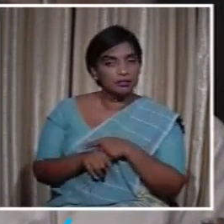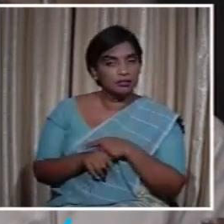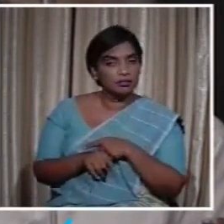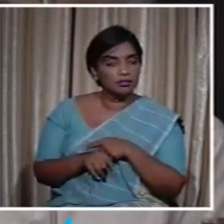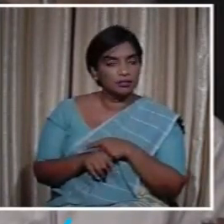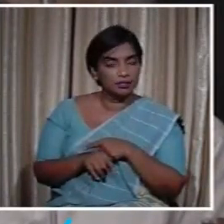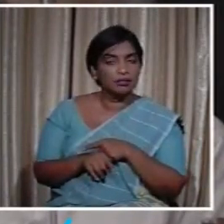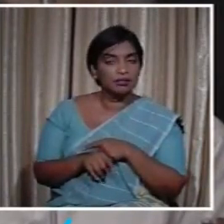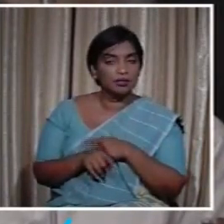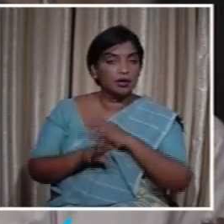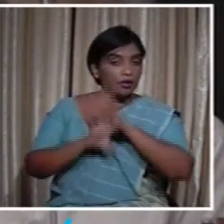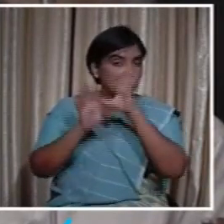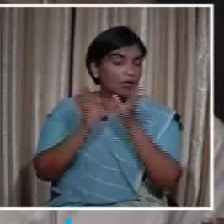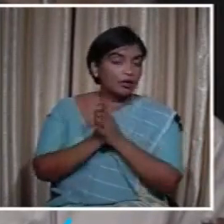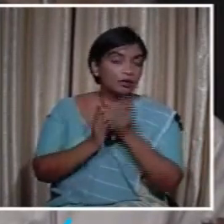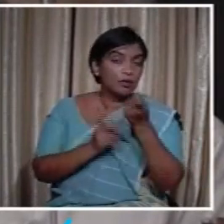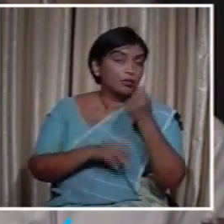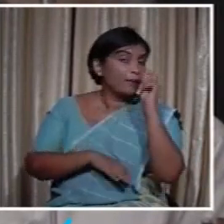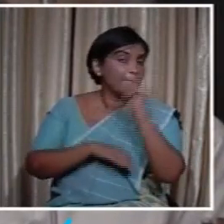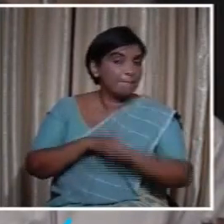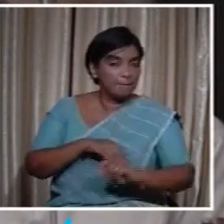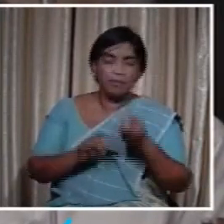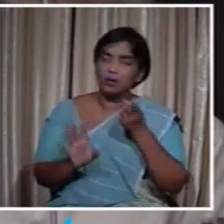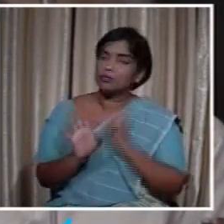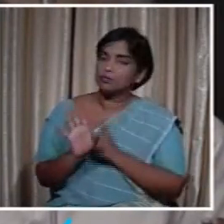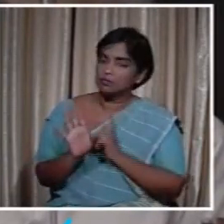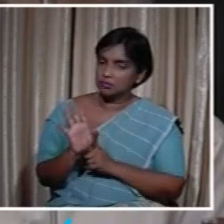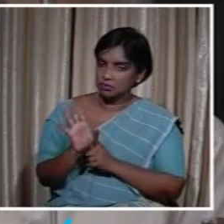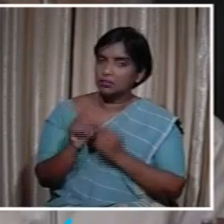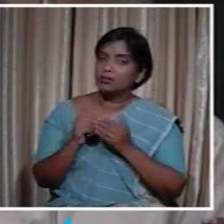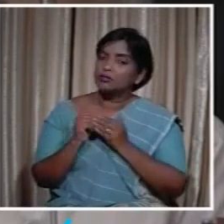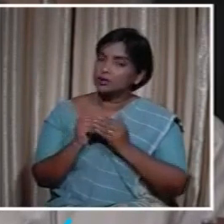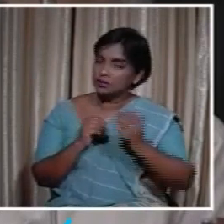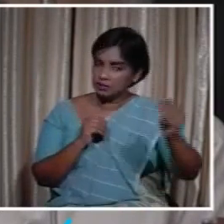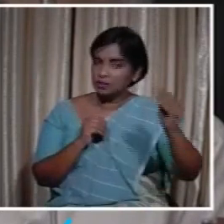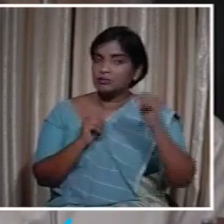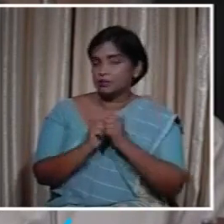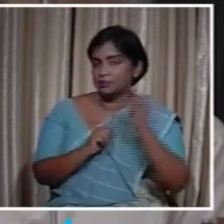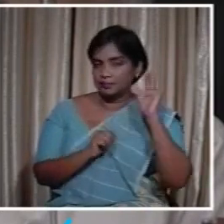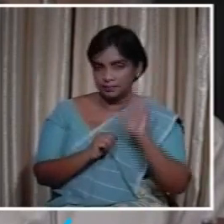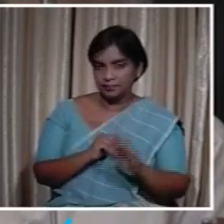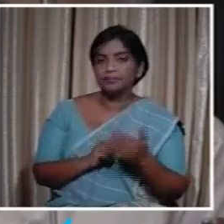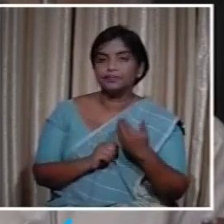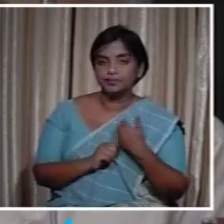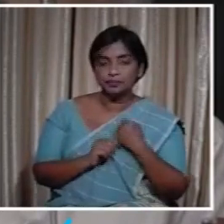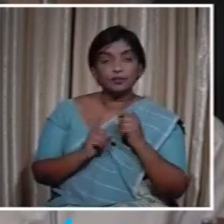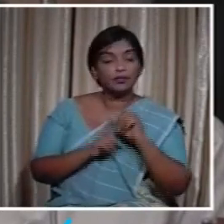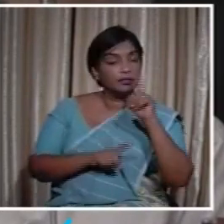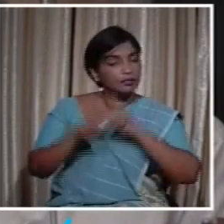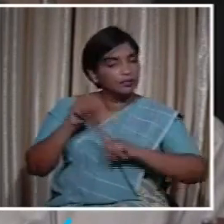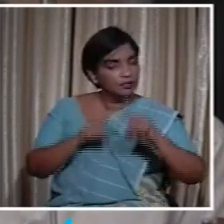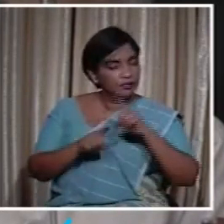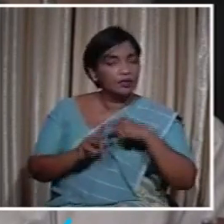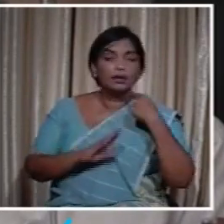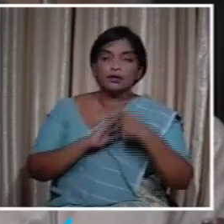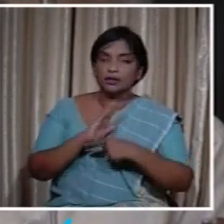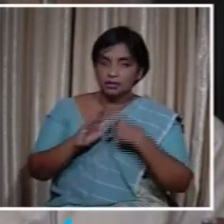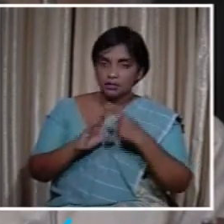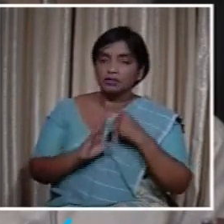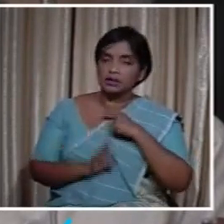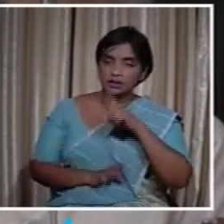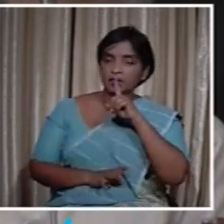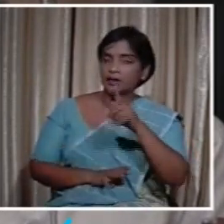மாதங்களுக்கு எரிபொருளை கொள்வனவு செய்வதற்கு 3,300 மில்லியன் டாலர்கள் தேவை. அதே நேரம் 6 மாதங்களுக்கு எரிவாயு